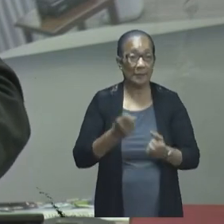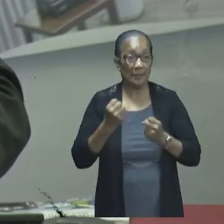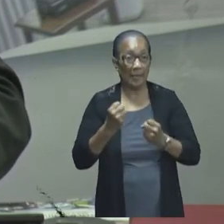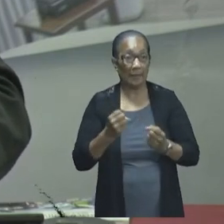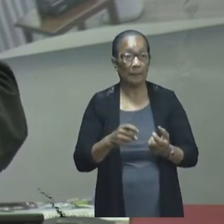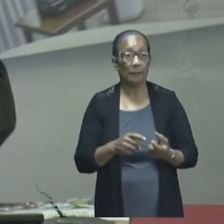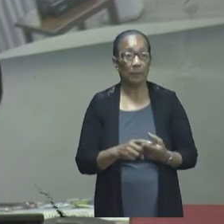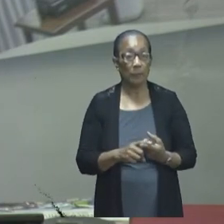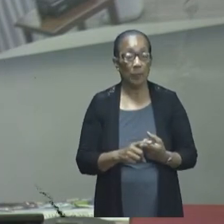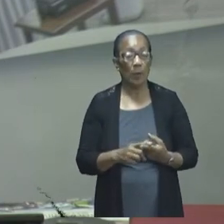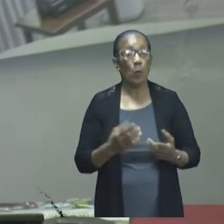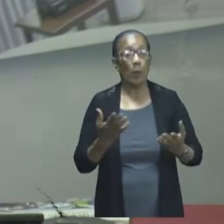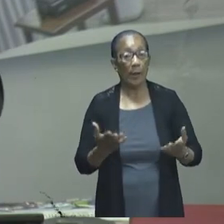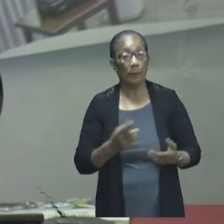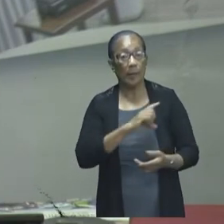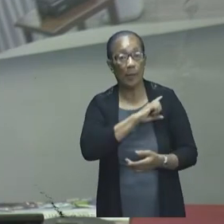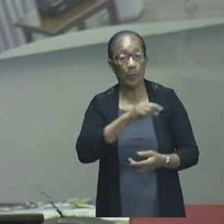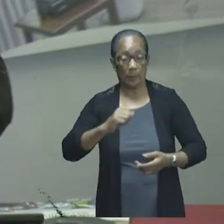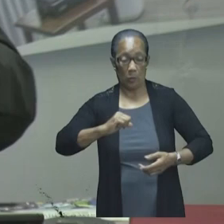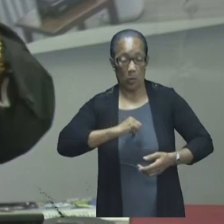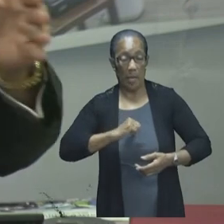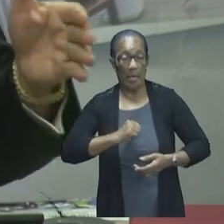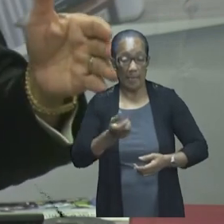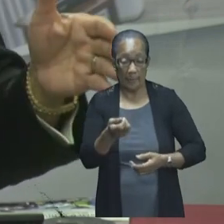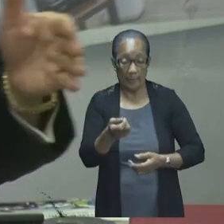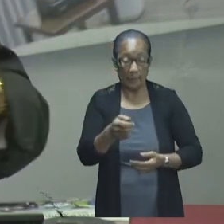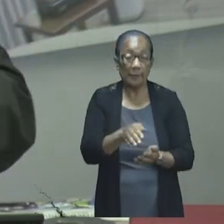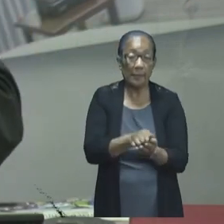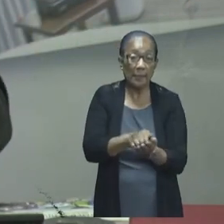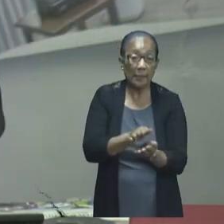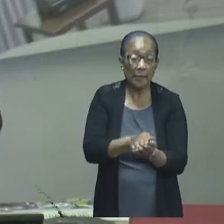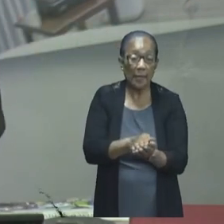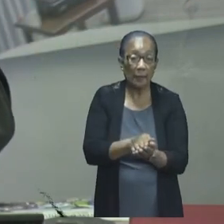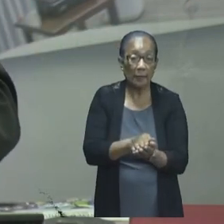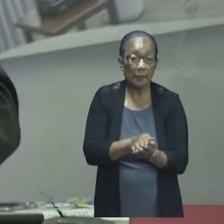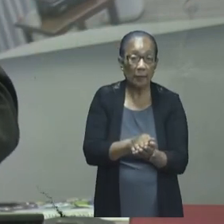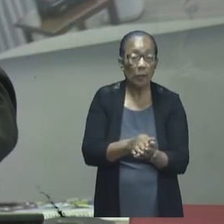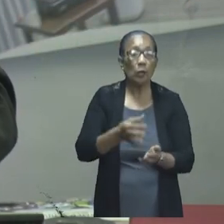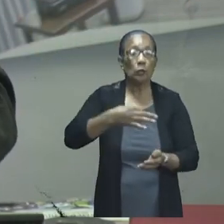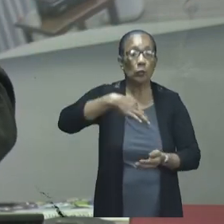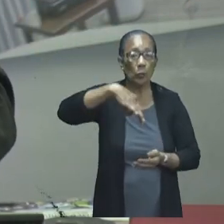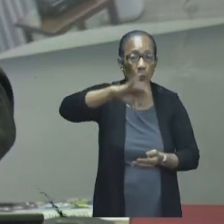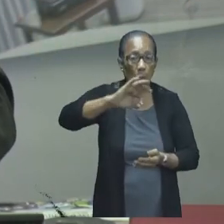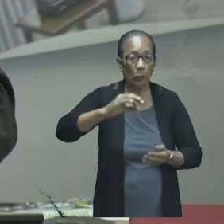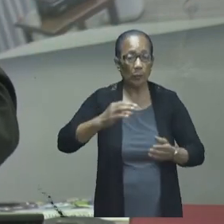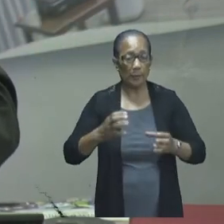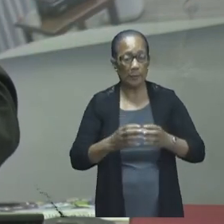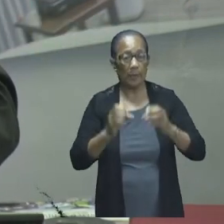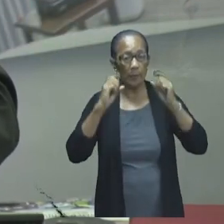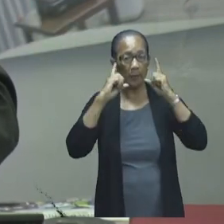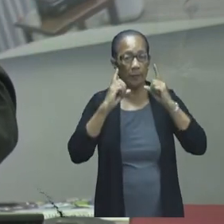waardoor we met die onze eigen besparen samen lieven terug kunnen geven